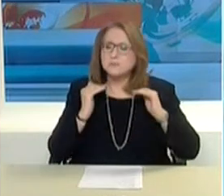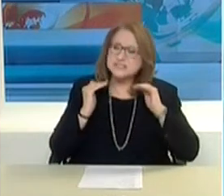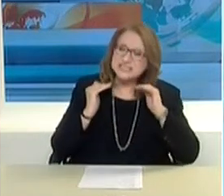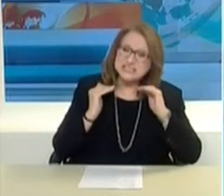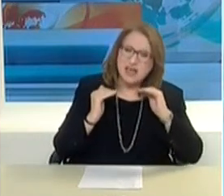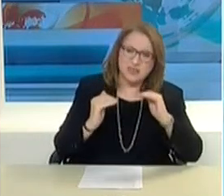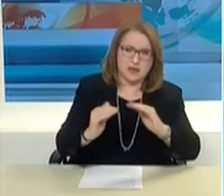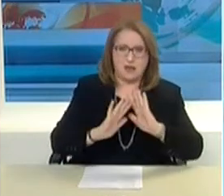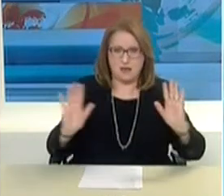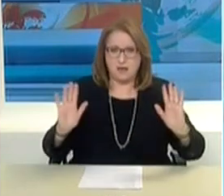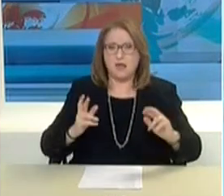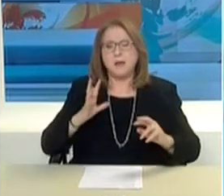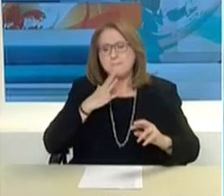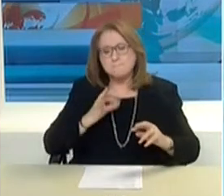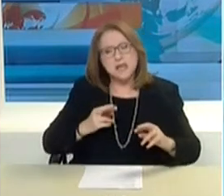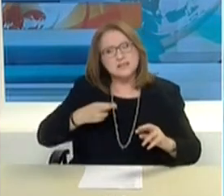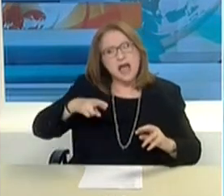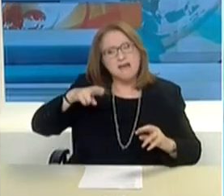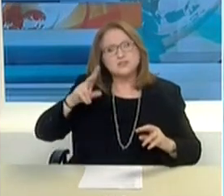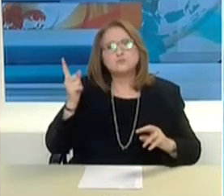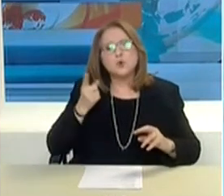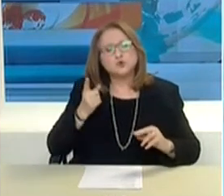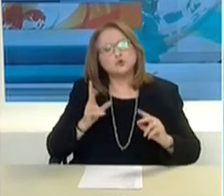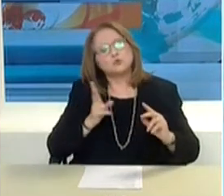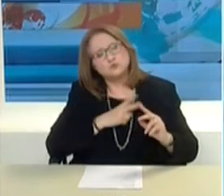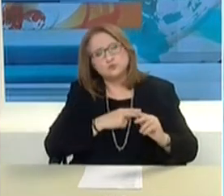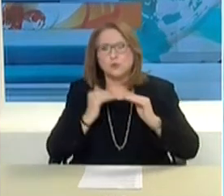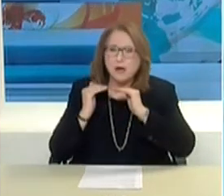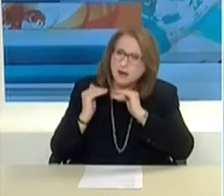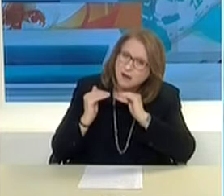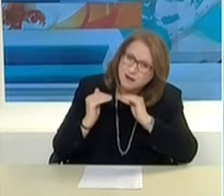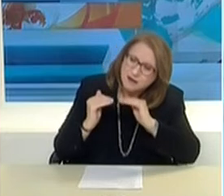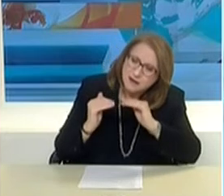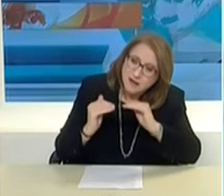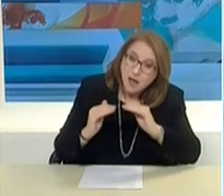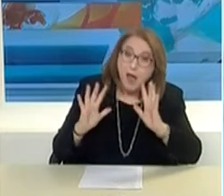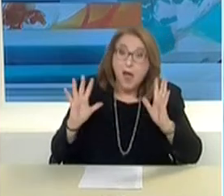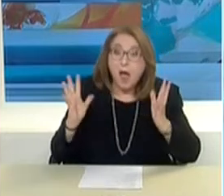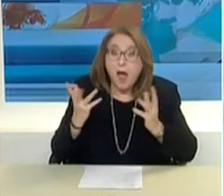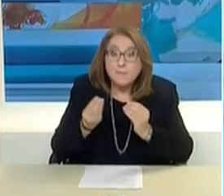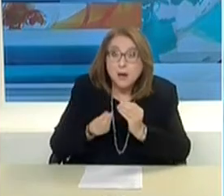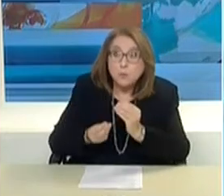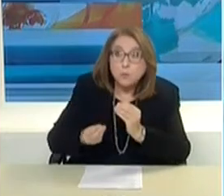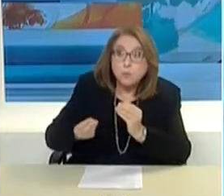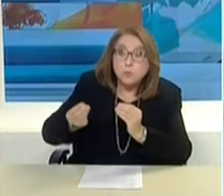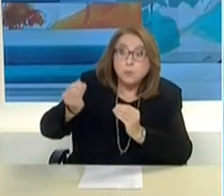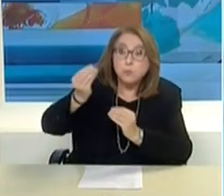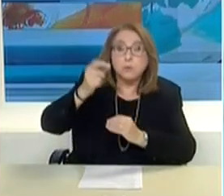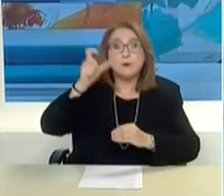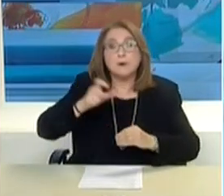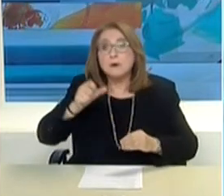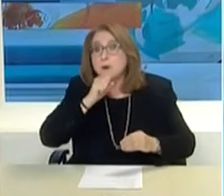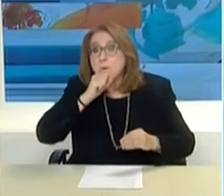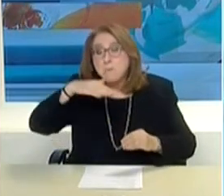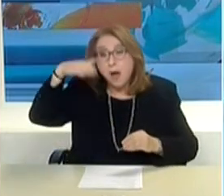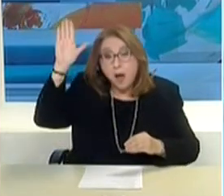Το αν ο ρυθμός αύξησης αλλάξει, το αν ο ρυθμός των σοβαρών κρουσμάτων, ιδιαίτερα σε ηλικιωμένους και επιβαρημένους από χρόνια νοσήματα συνανθρώπου